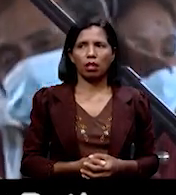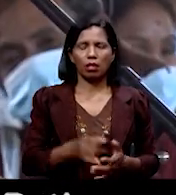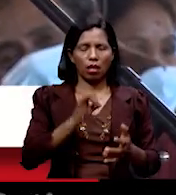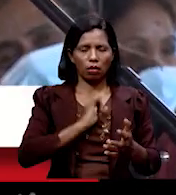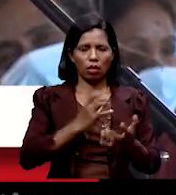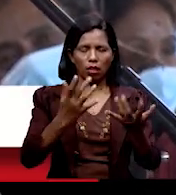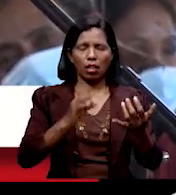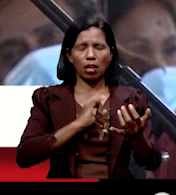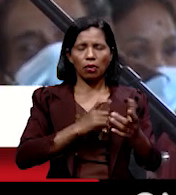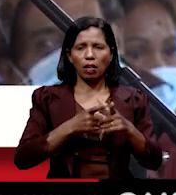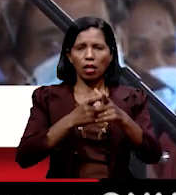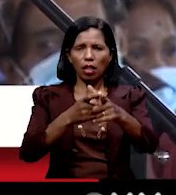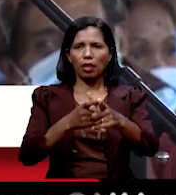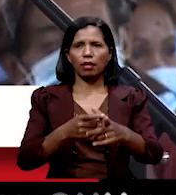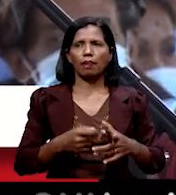falivan,